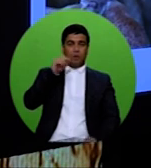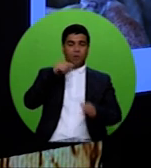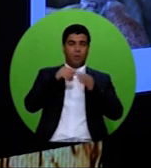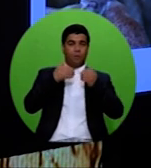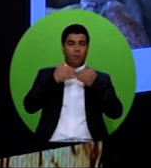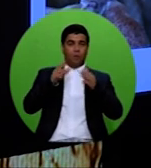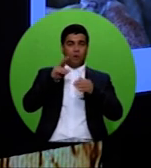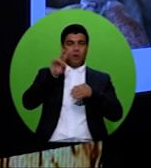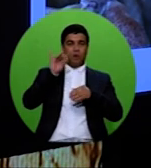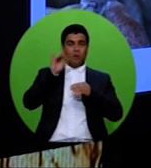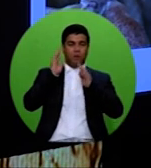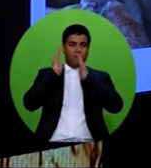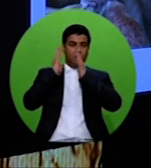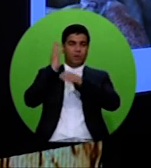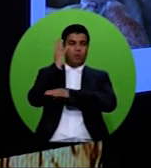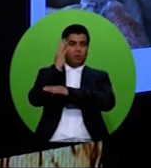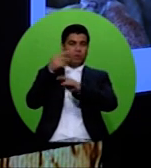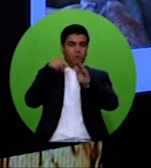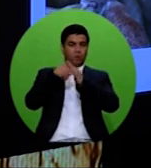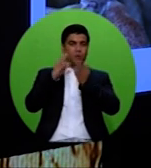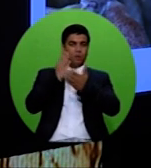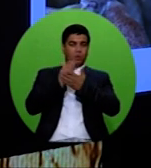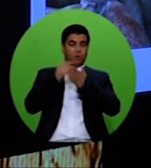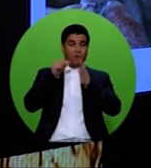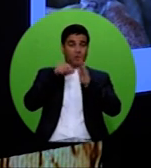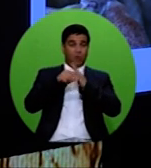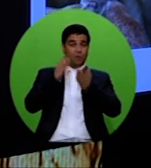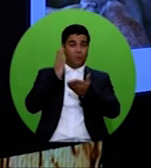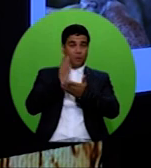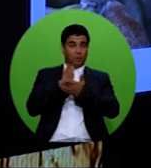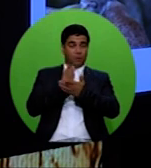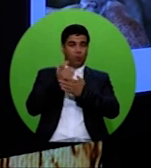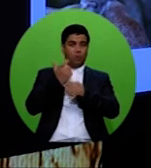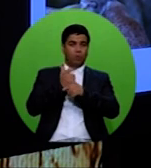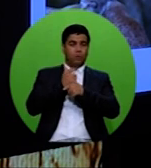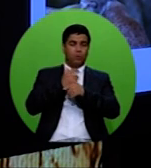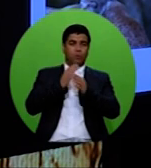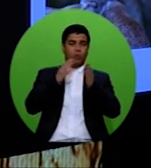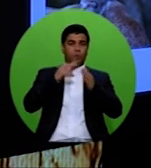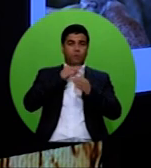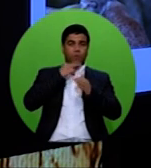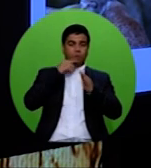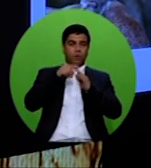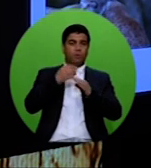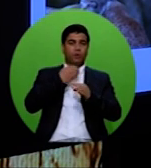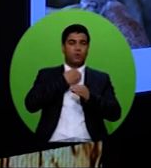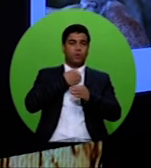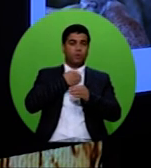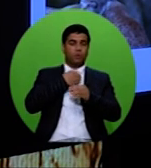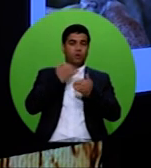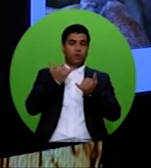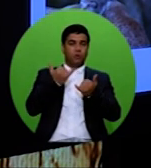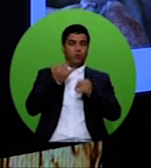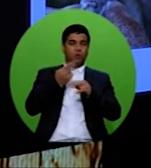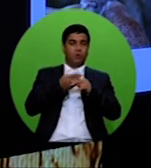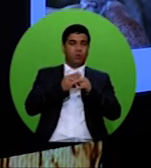открыт Гесарский заповедник. И здесь особое внимание уделяют таким животным, которые